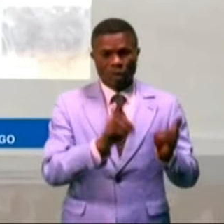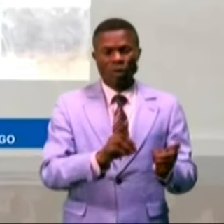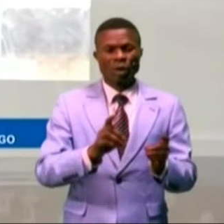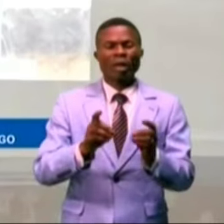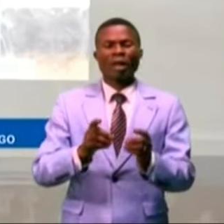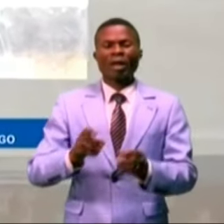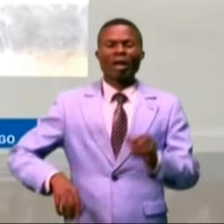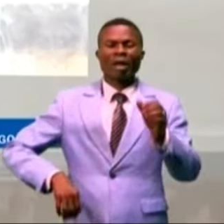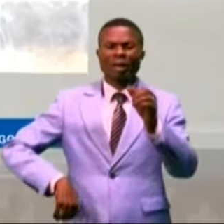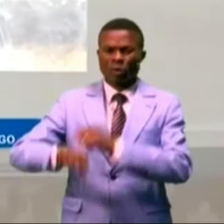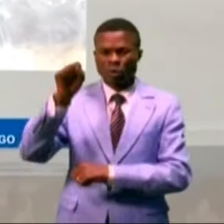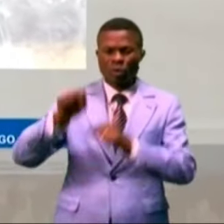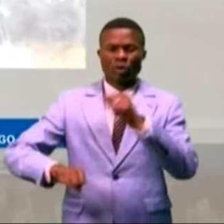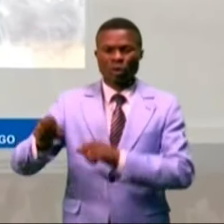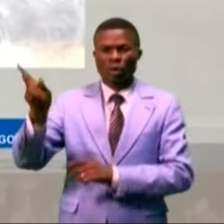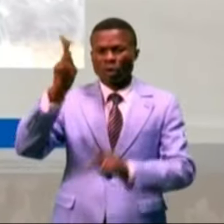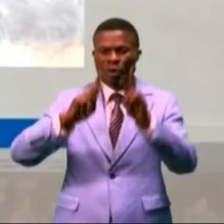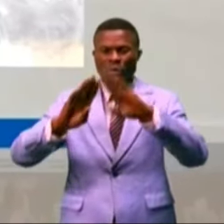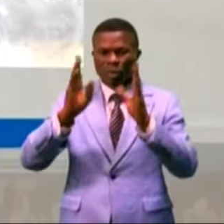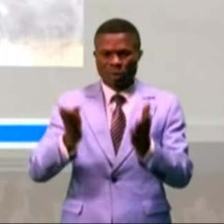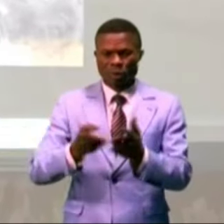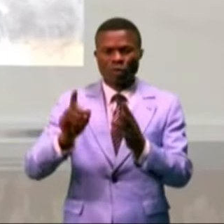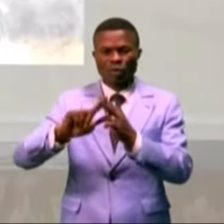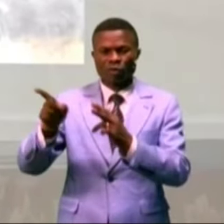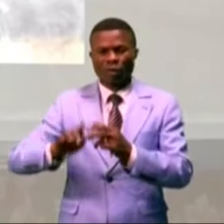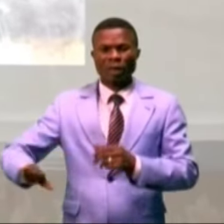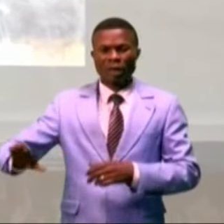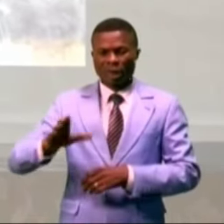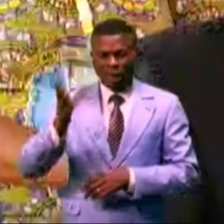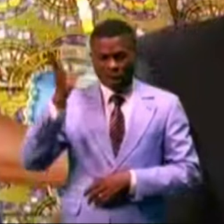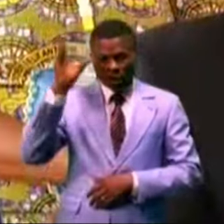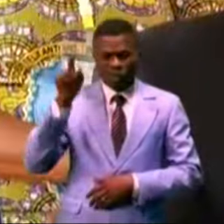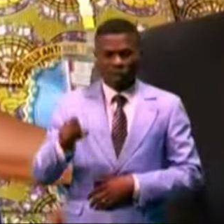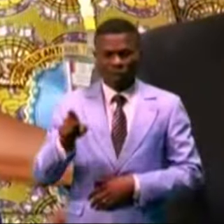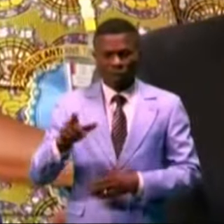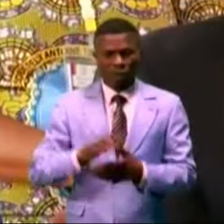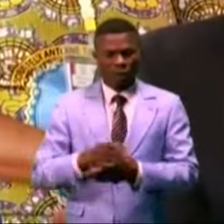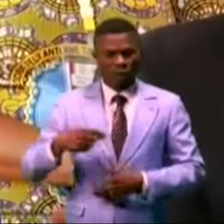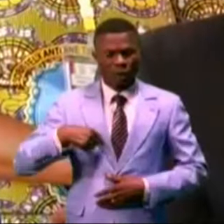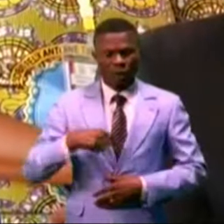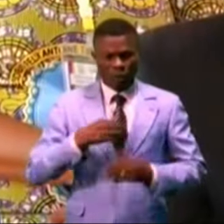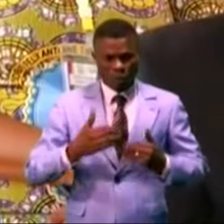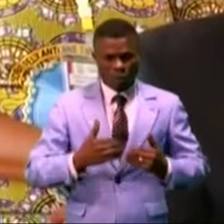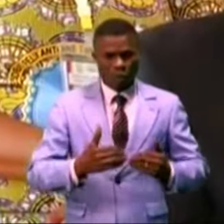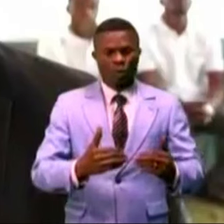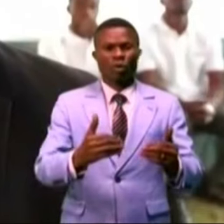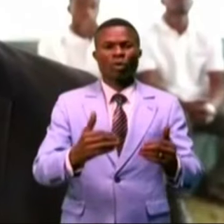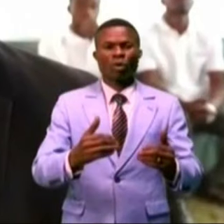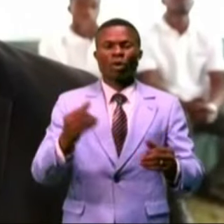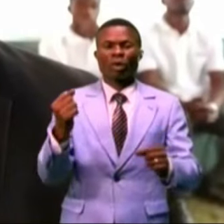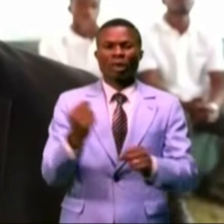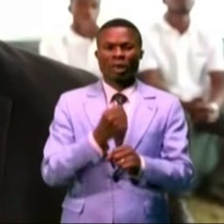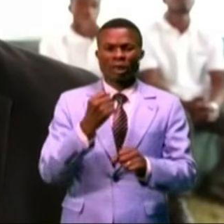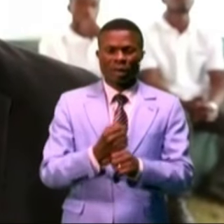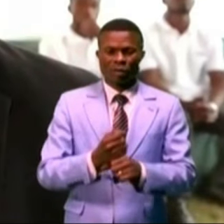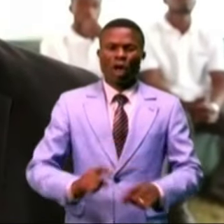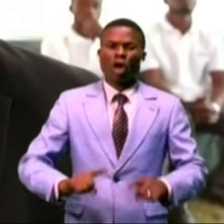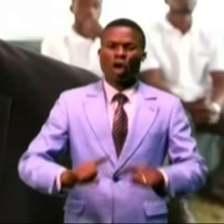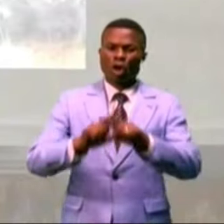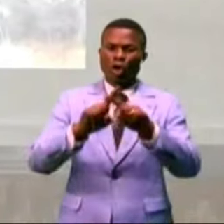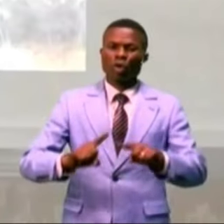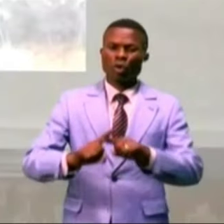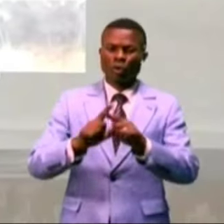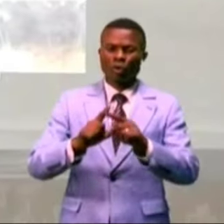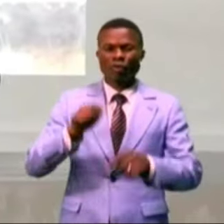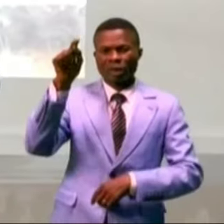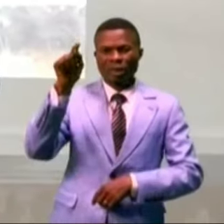dans certaines zones du pays? Et nous, nous continuons nos petites querelles, nos petites